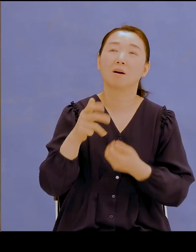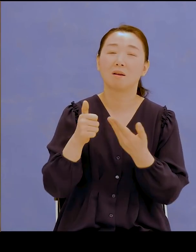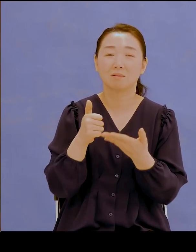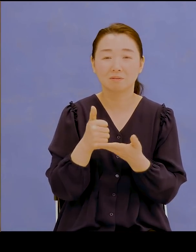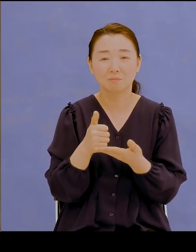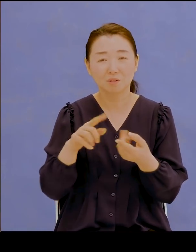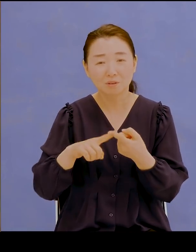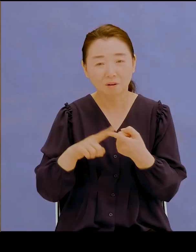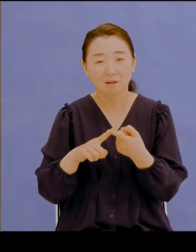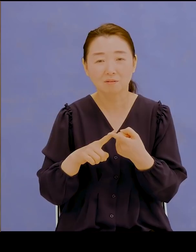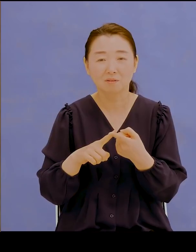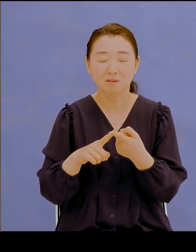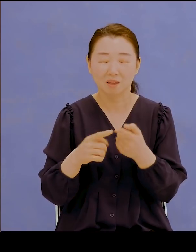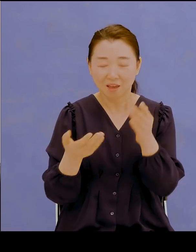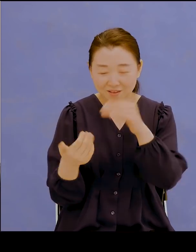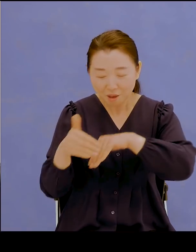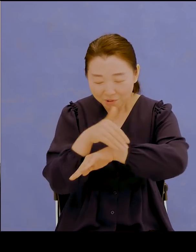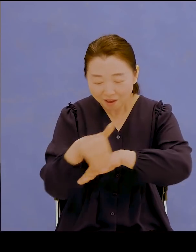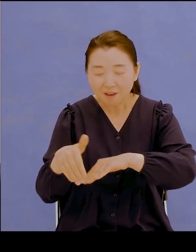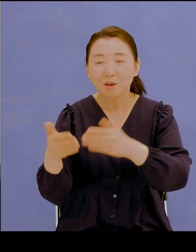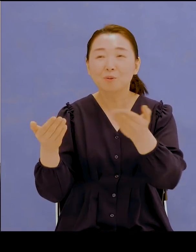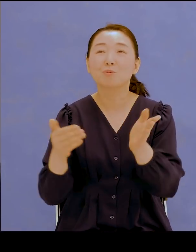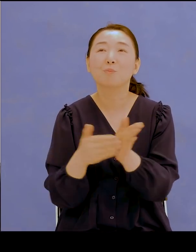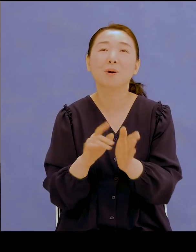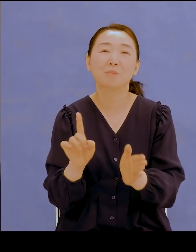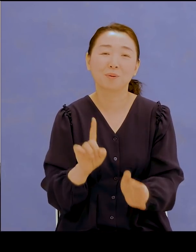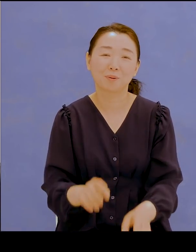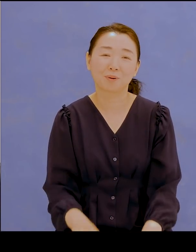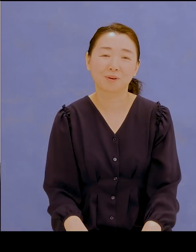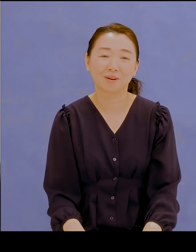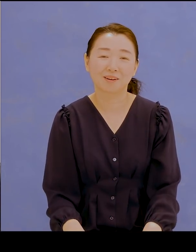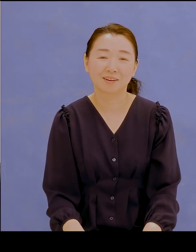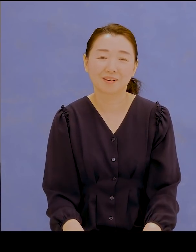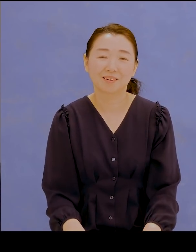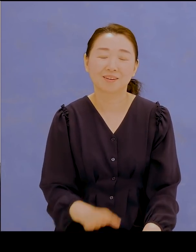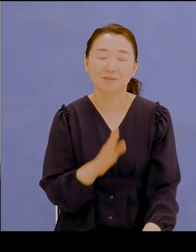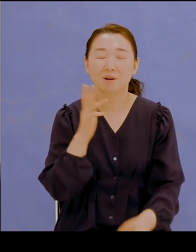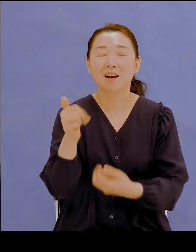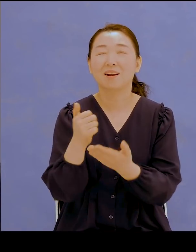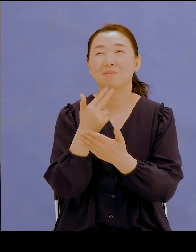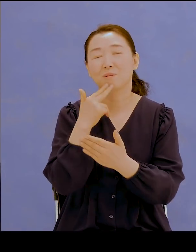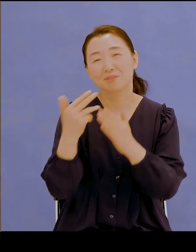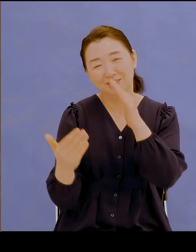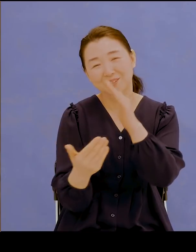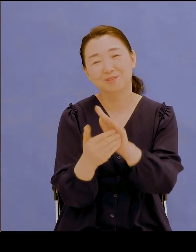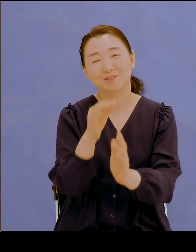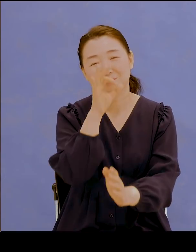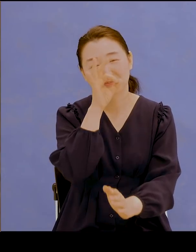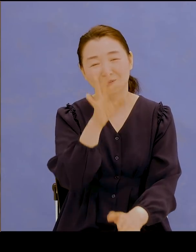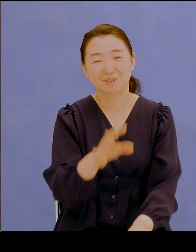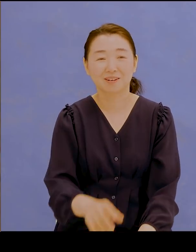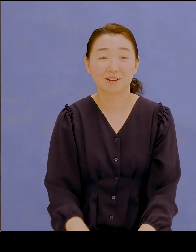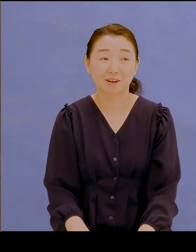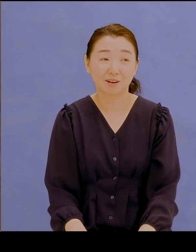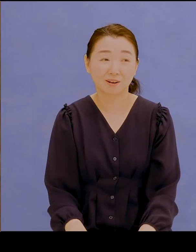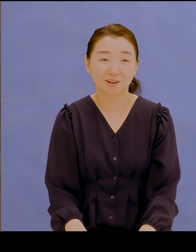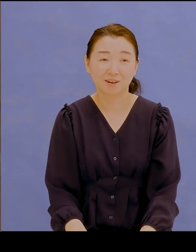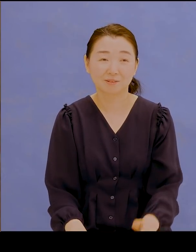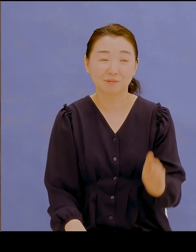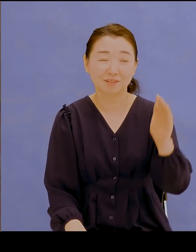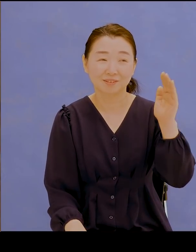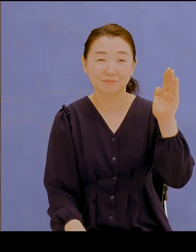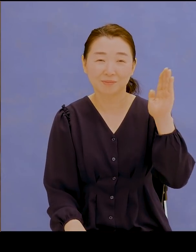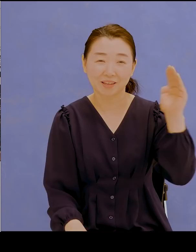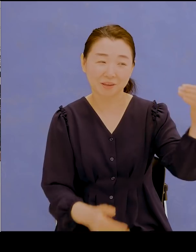하나님 이렇게까지 예비하시나? 하여튼 하나님 없이는 이거 이루어질 수 없을 그럼요. 정도로 네. 근데 얘기를 들어보면 너무